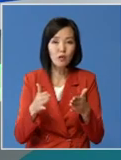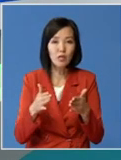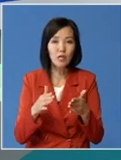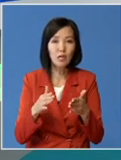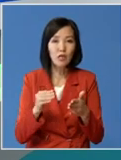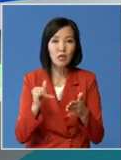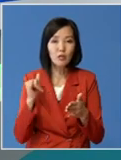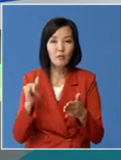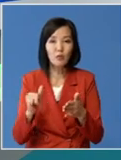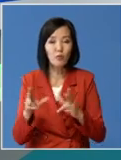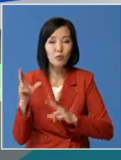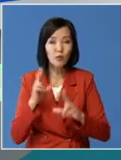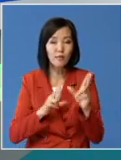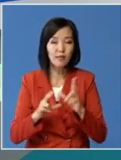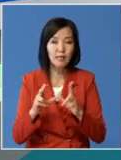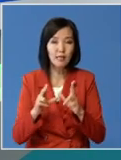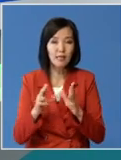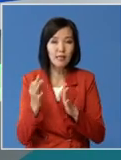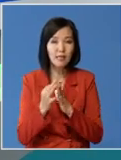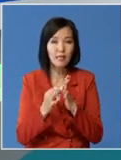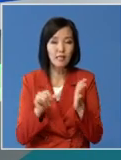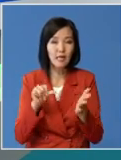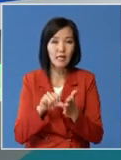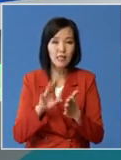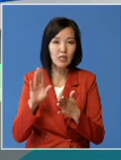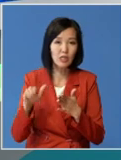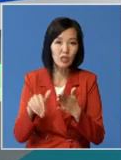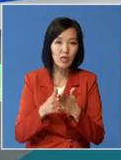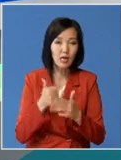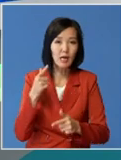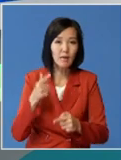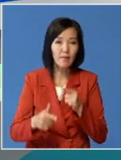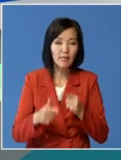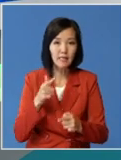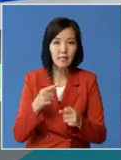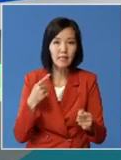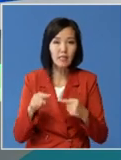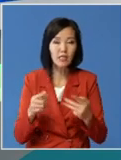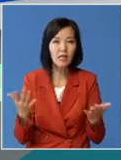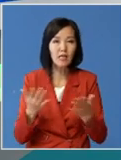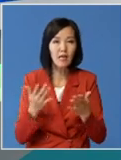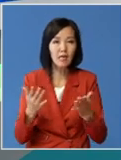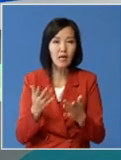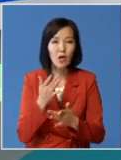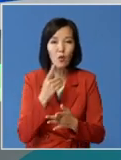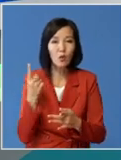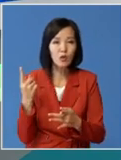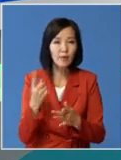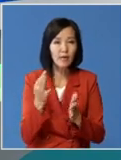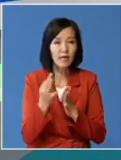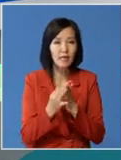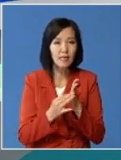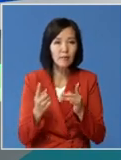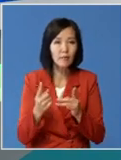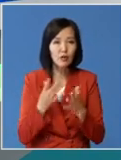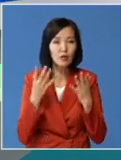Жетісу мемлекеттік университетінде тапсырды. Жаңартылған форматтағы білім бәсекесінің биылғы ерекшелігі қандай? Ұлттық бірыңғай тестілеудің алғашқы күні